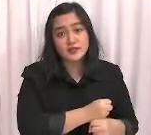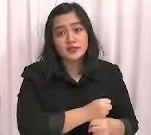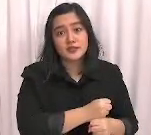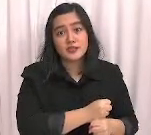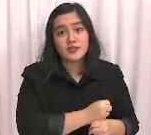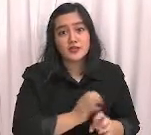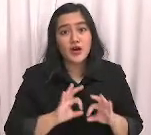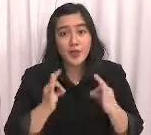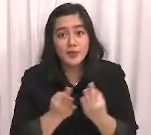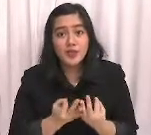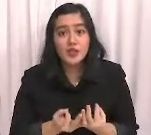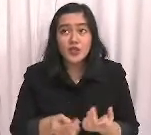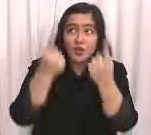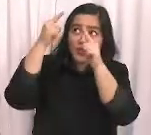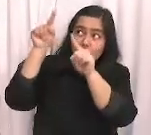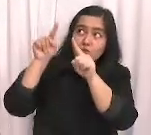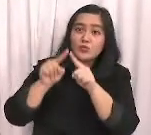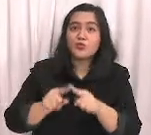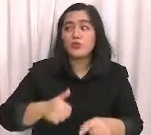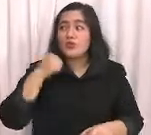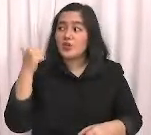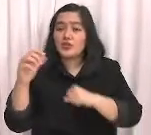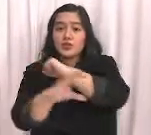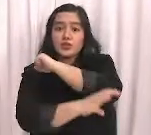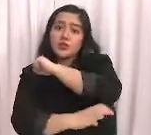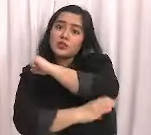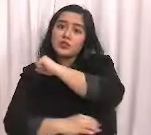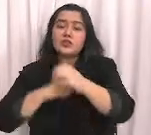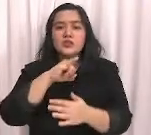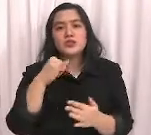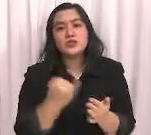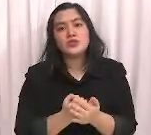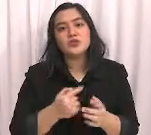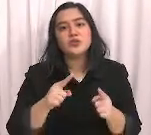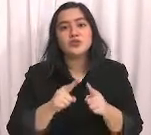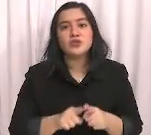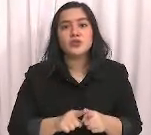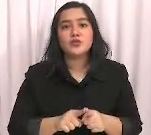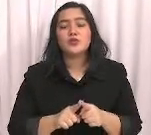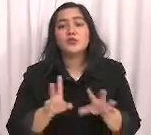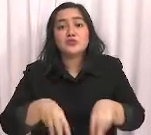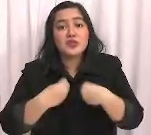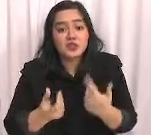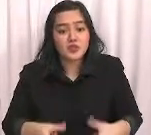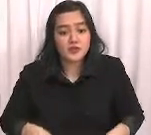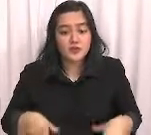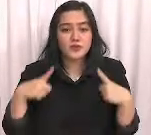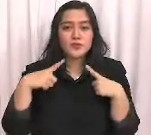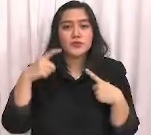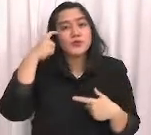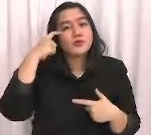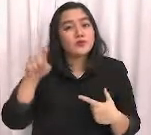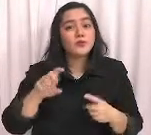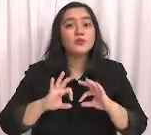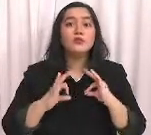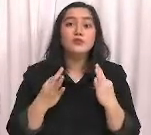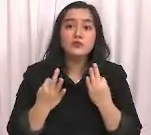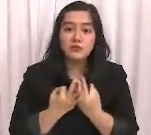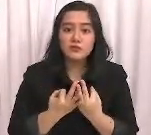kanilang pamilya. Yeah. Okay. Itinaya nila ang sarili nila. Anong masasabi mo doon, Marinelli? Meron ka